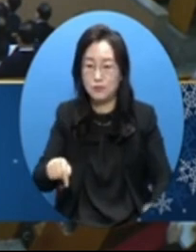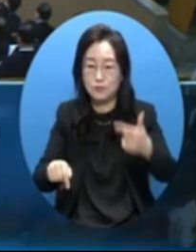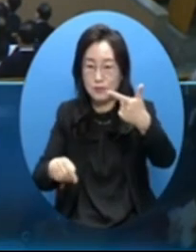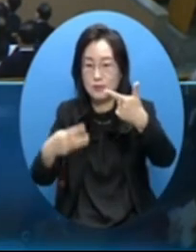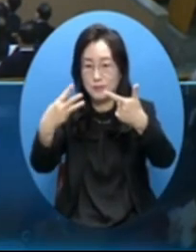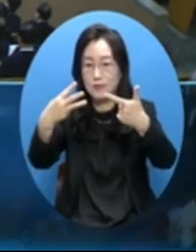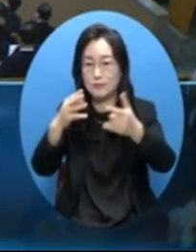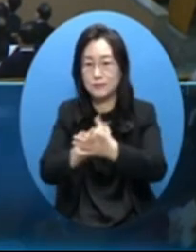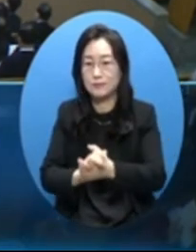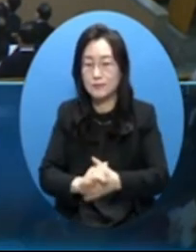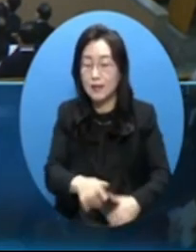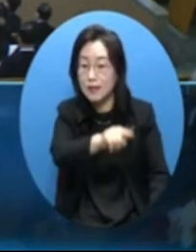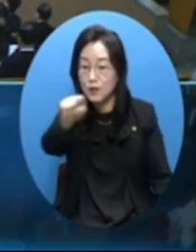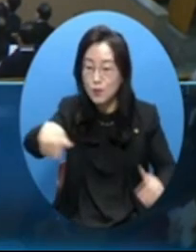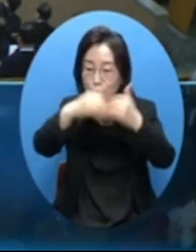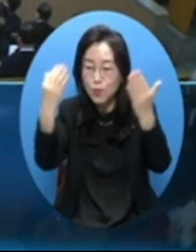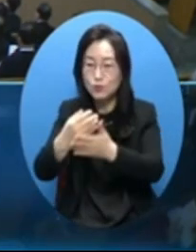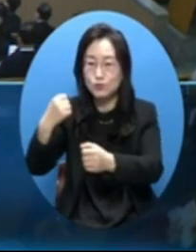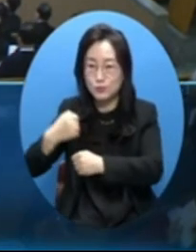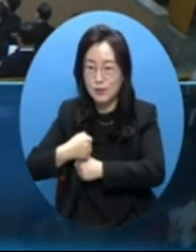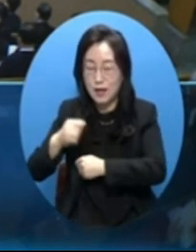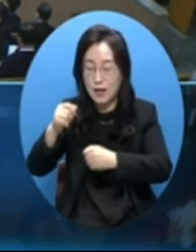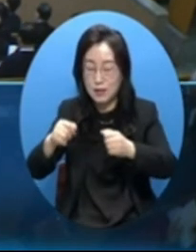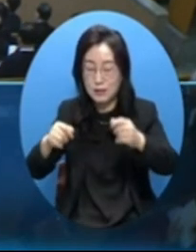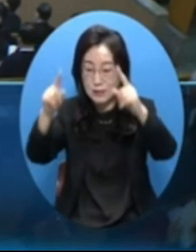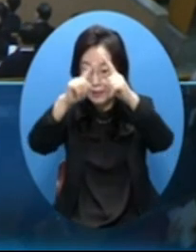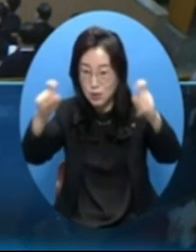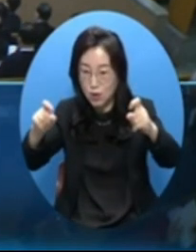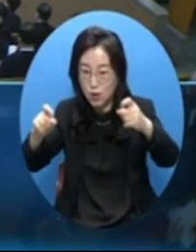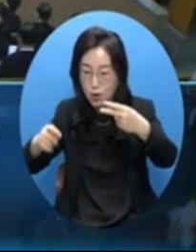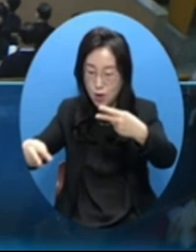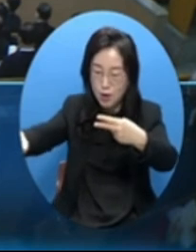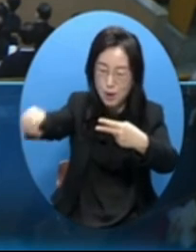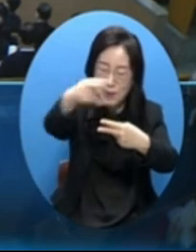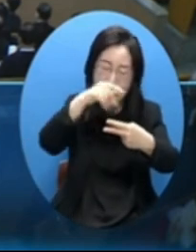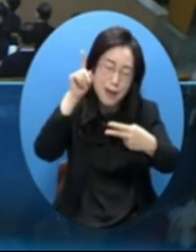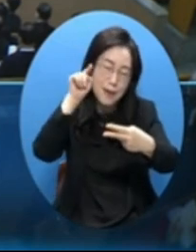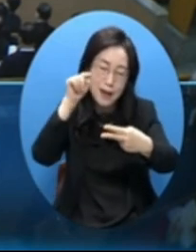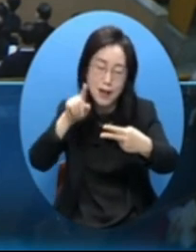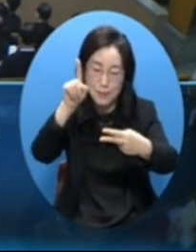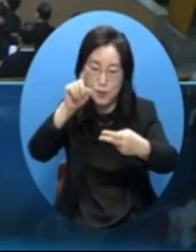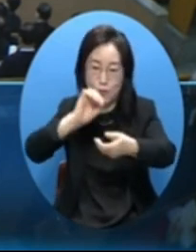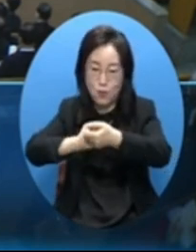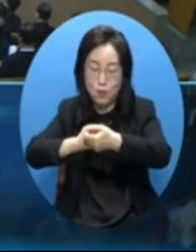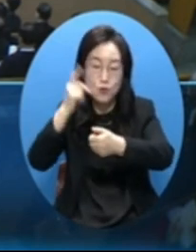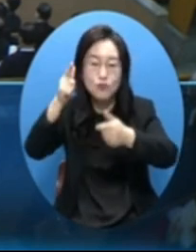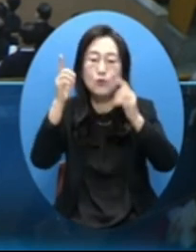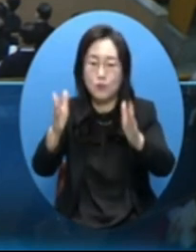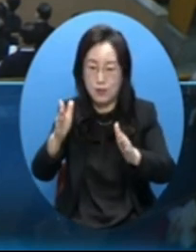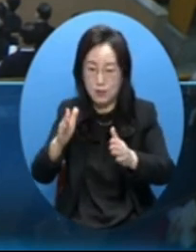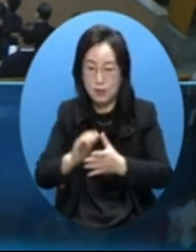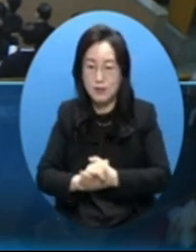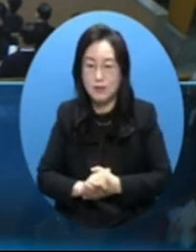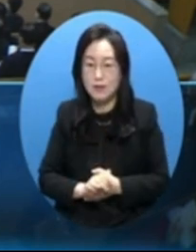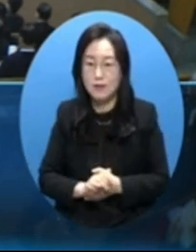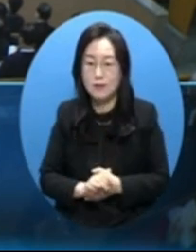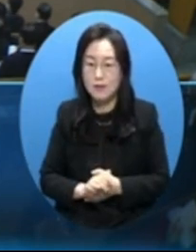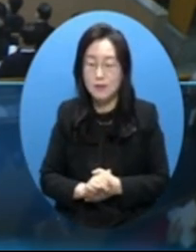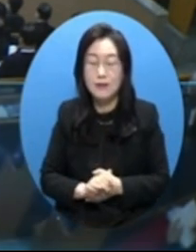여기까지 말씀하고 있습니다 너희 모든 군사는 그 성을 둘러 성주의를 매일 한 번씩 돌대 6동을 그리하라